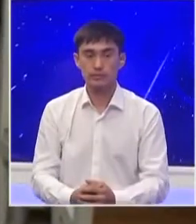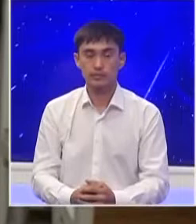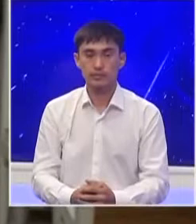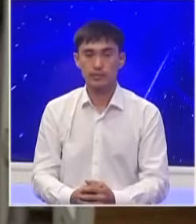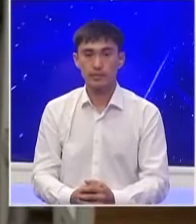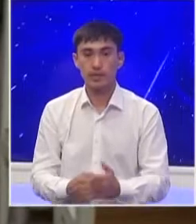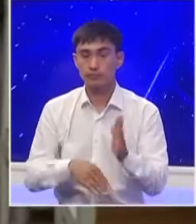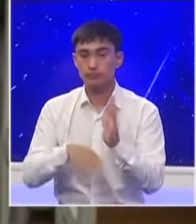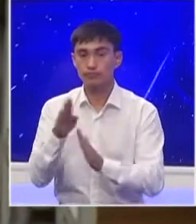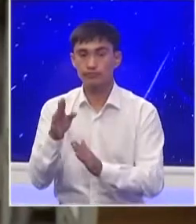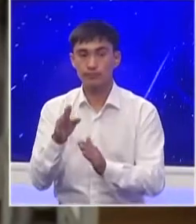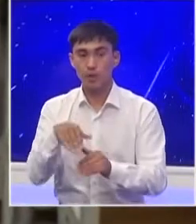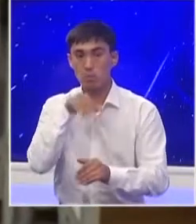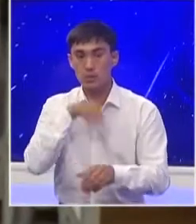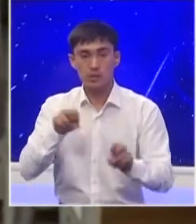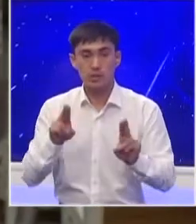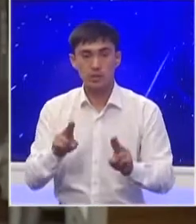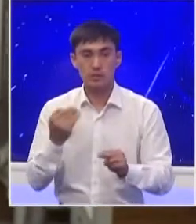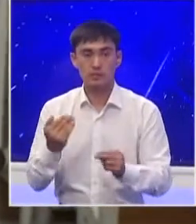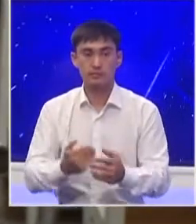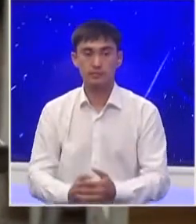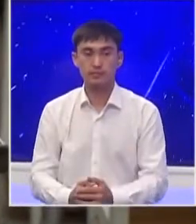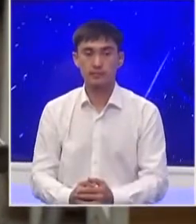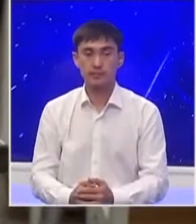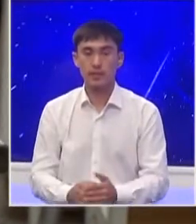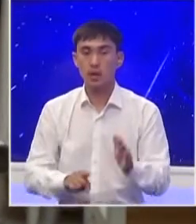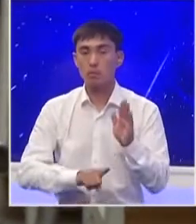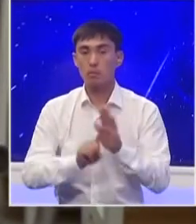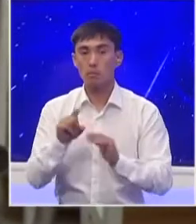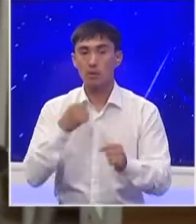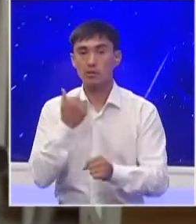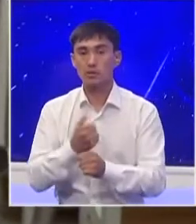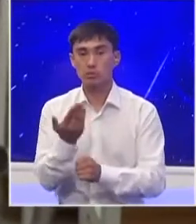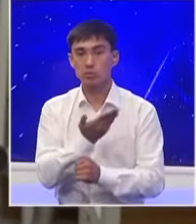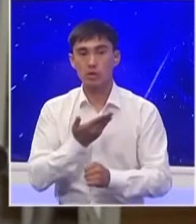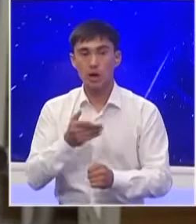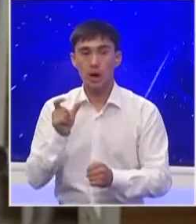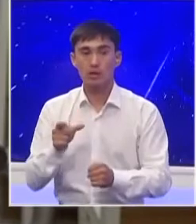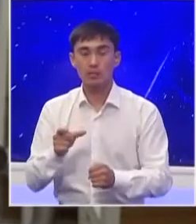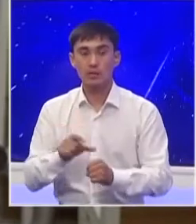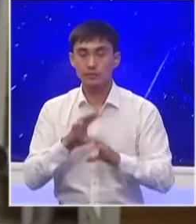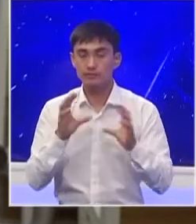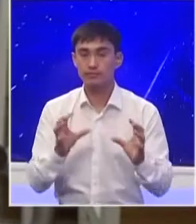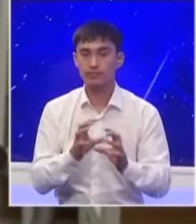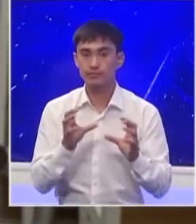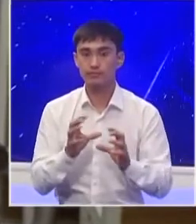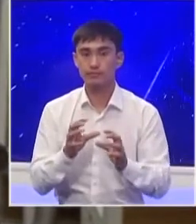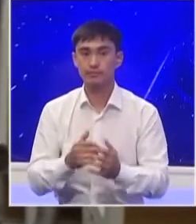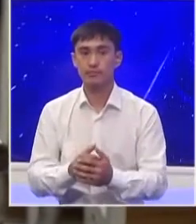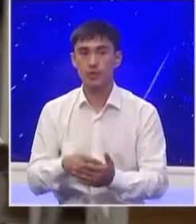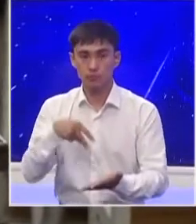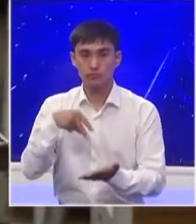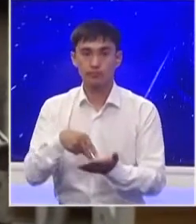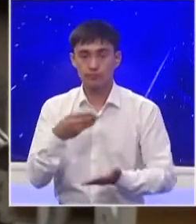Бірінен бірі өткен өзінің маманының иесі. Ең бастысы ол кісілер адамға жаны ашиды екен. Тұрып кетсе